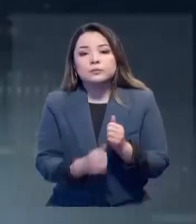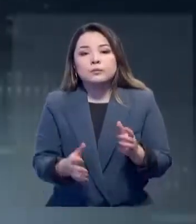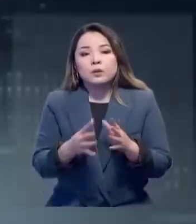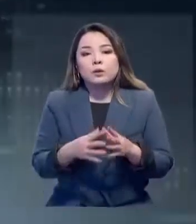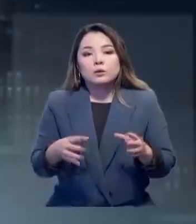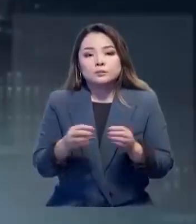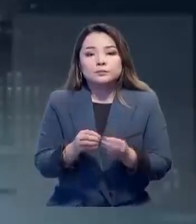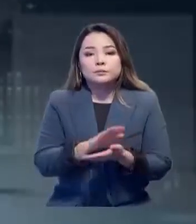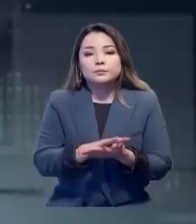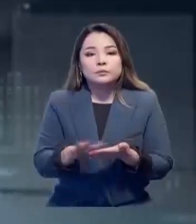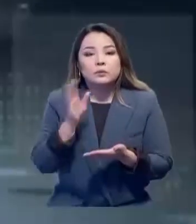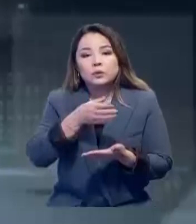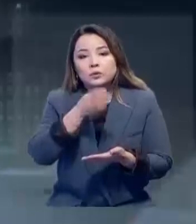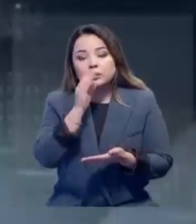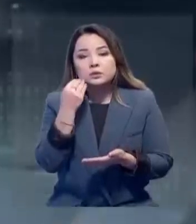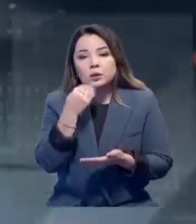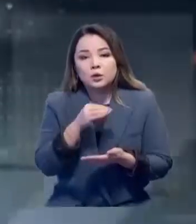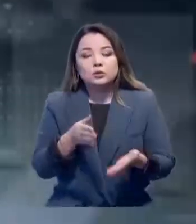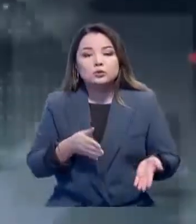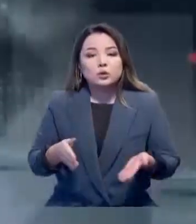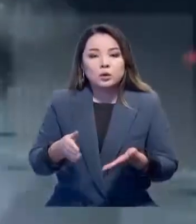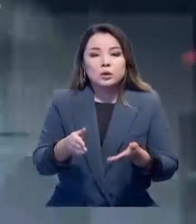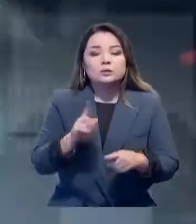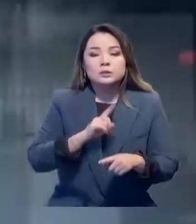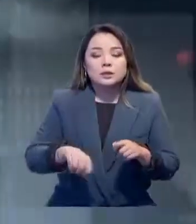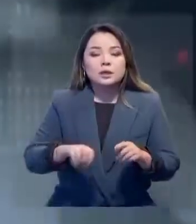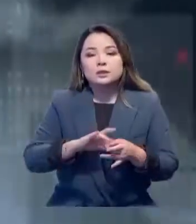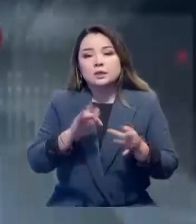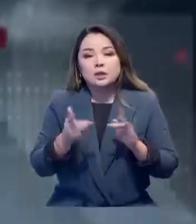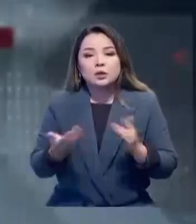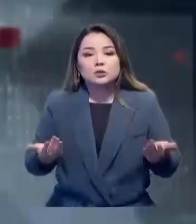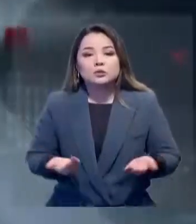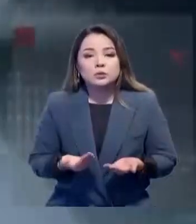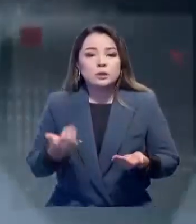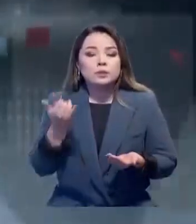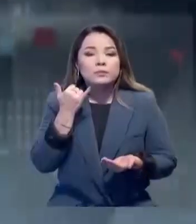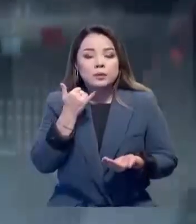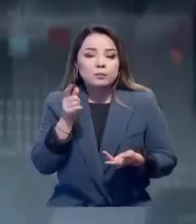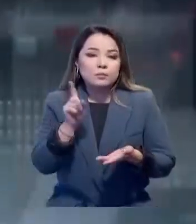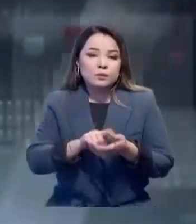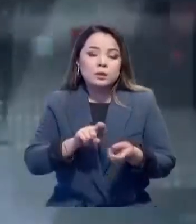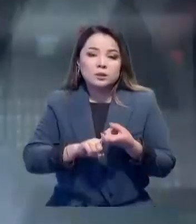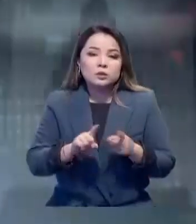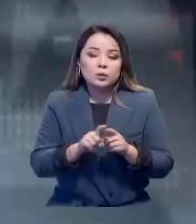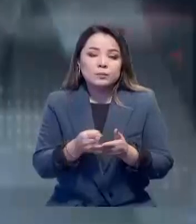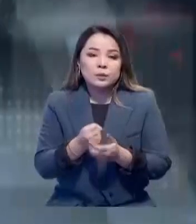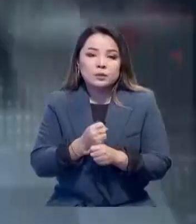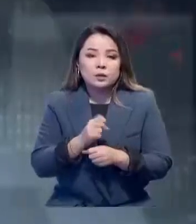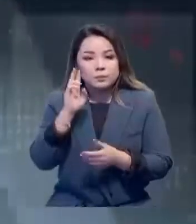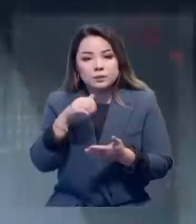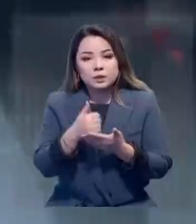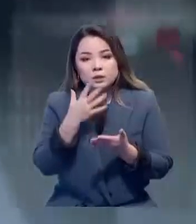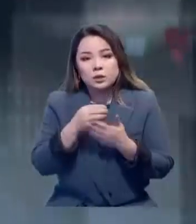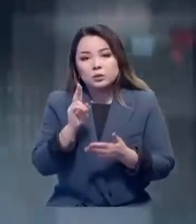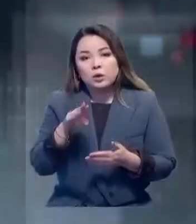Әрбір отбасы таза ауыз су, сапалы жол, жылдам интернет пен тұрақты ұялы байланысқа қол жеткізеді. Мемлекет басшысы Қасым